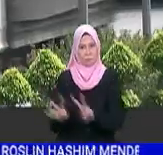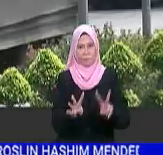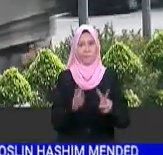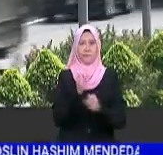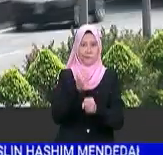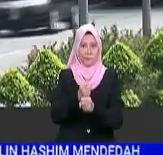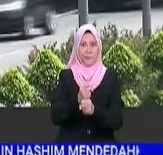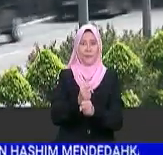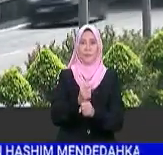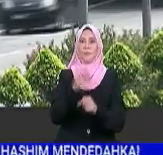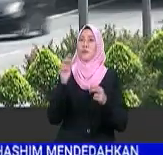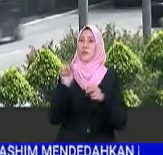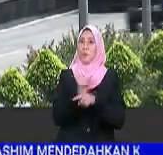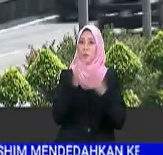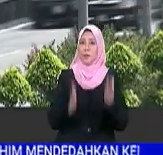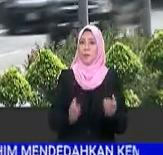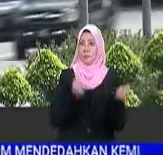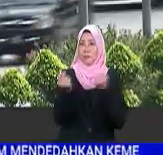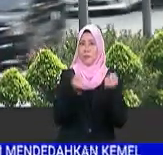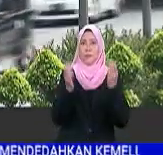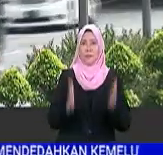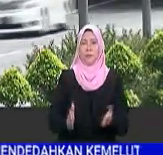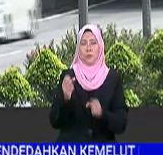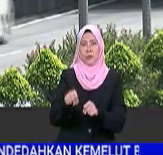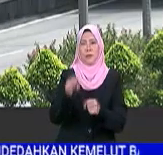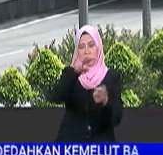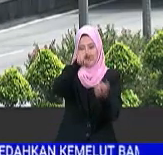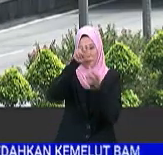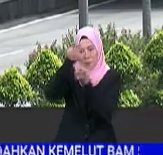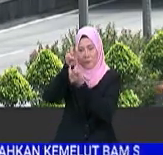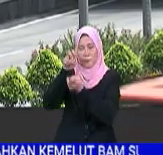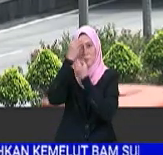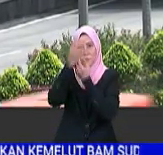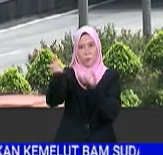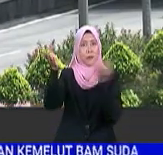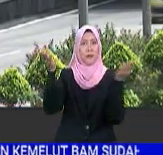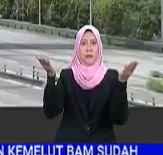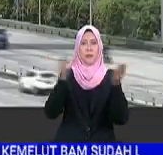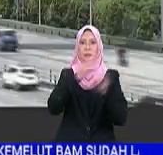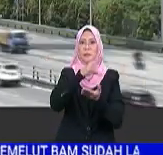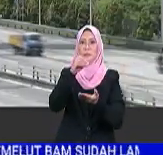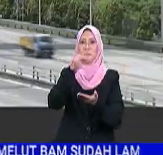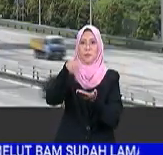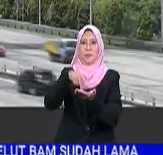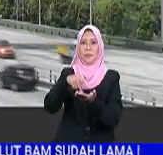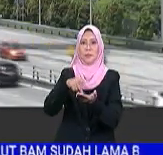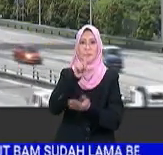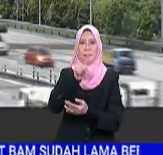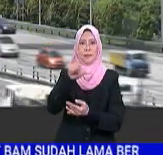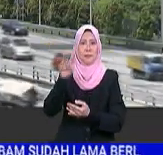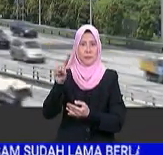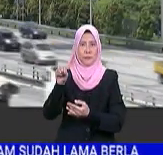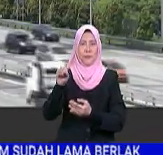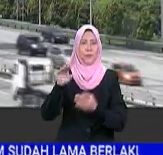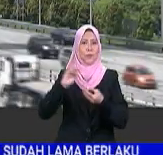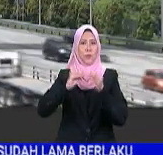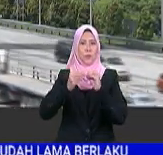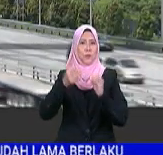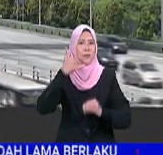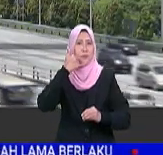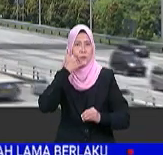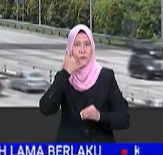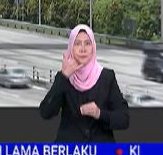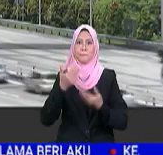tahun alboraya boleh mendapatkan maklumat kalian grafik atau bantuan dengan pusat bosan fase LLM detail yang